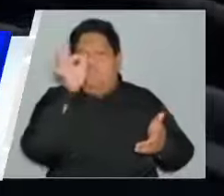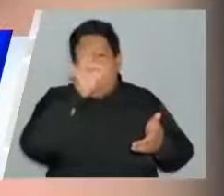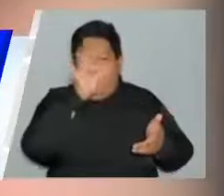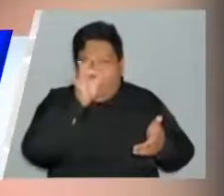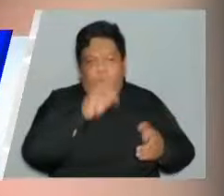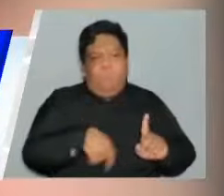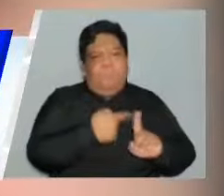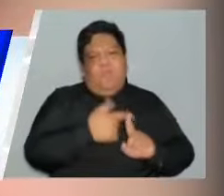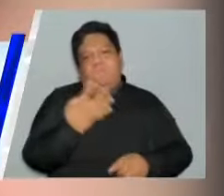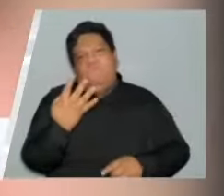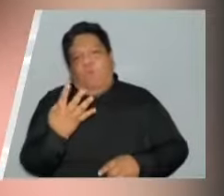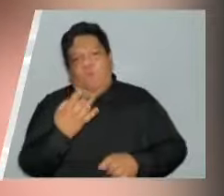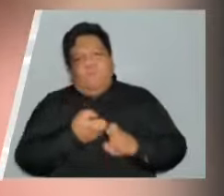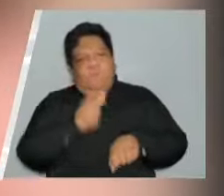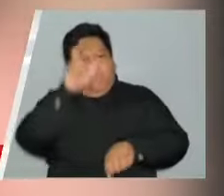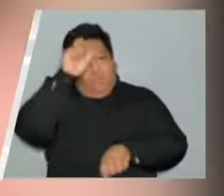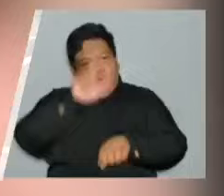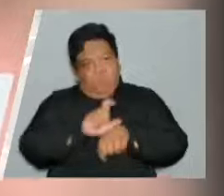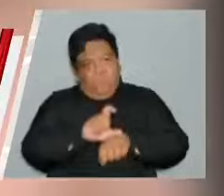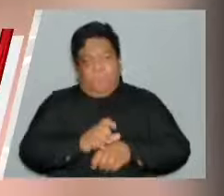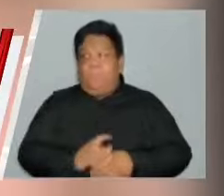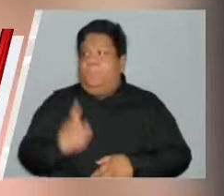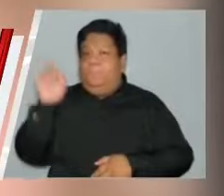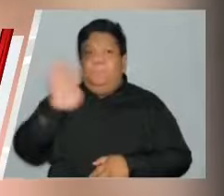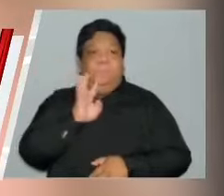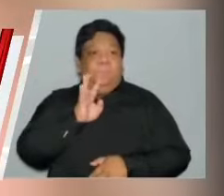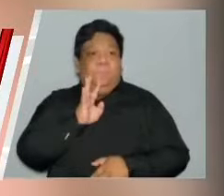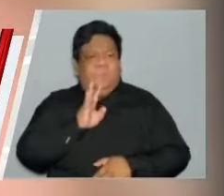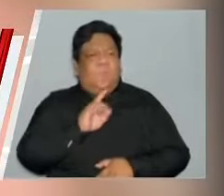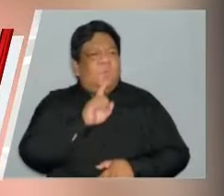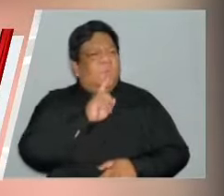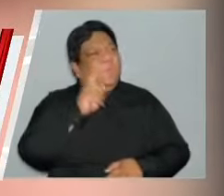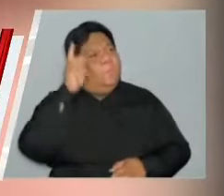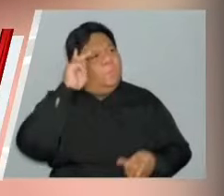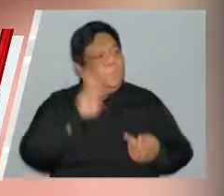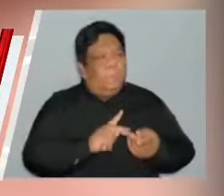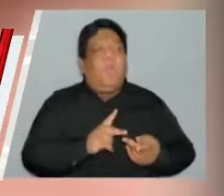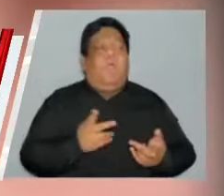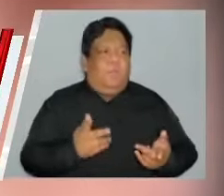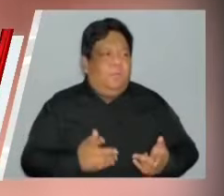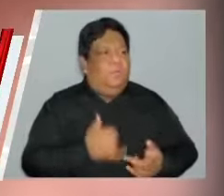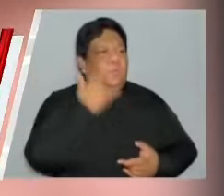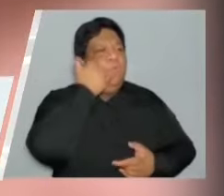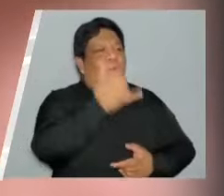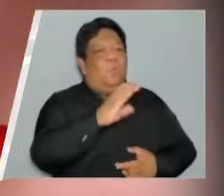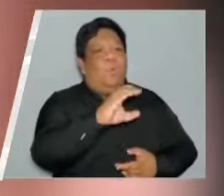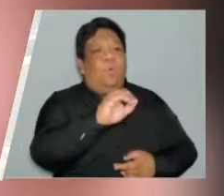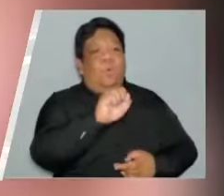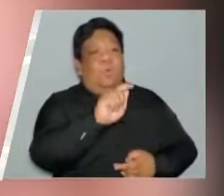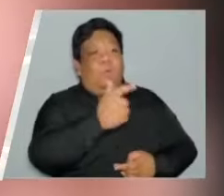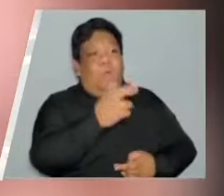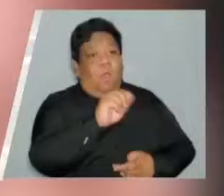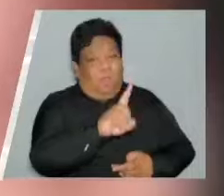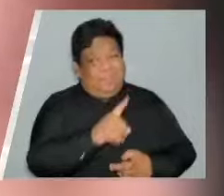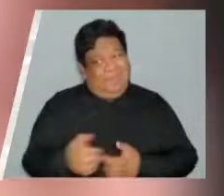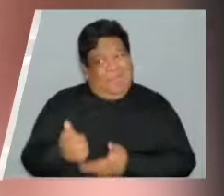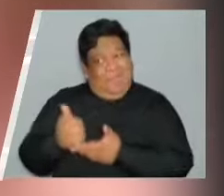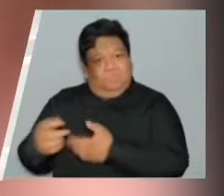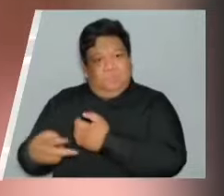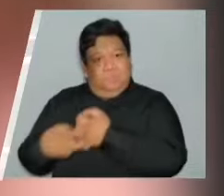crew. Patay lang namin is tatawag din ng Coast Guard para yun ang magsangip sa kanila. Ang kaso, nung nakalapit kami sa